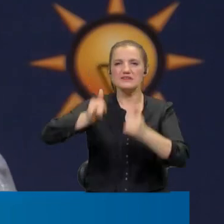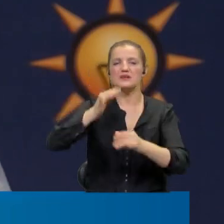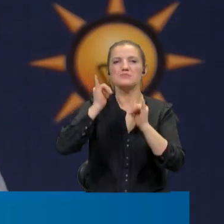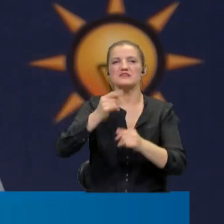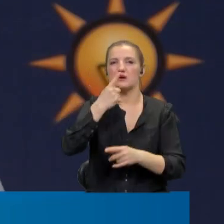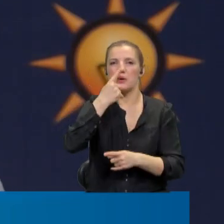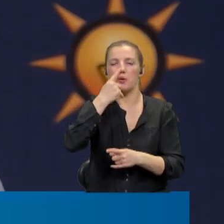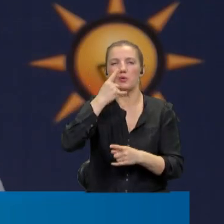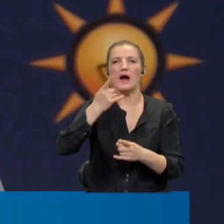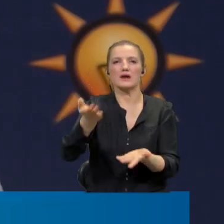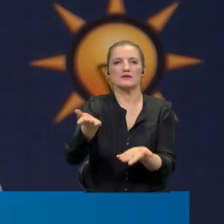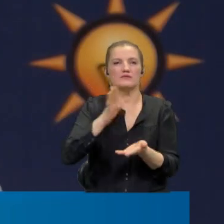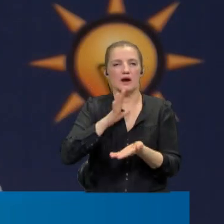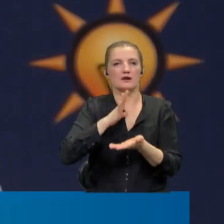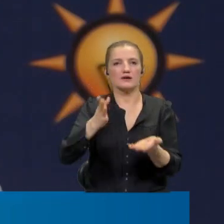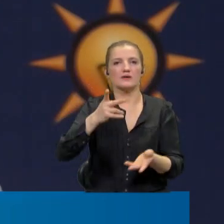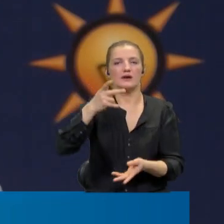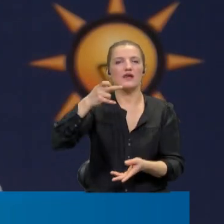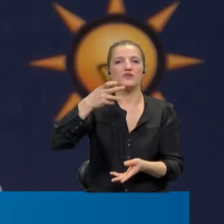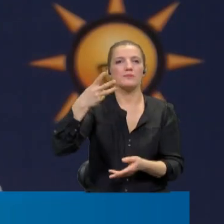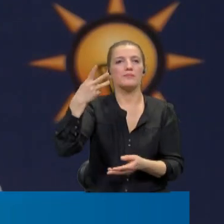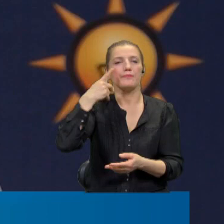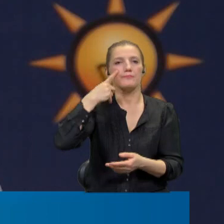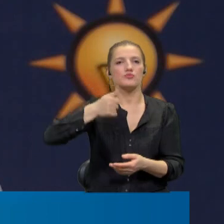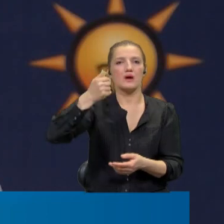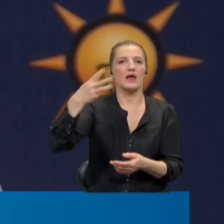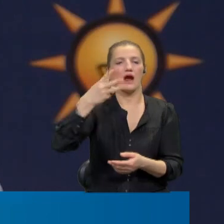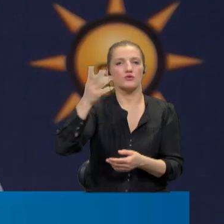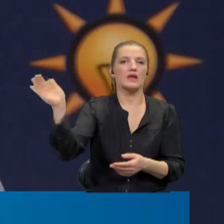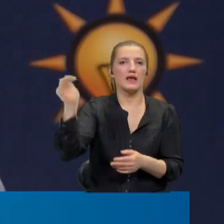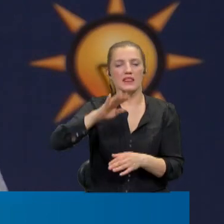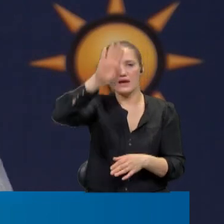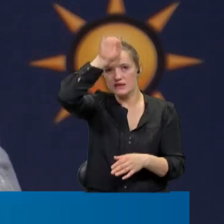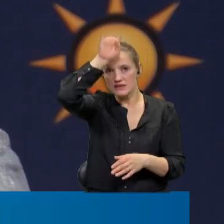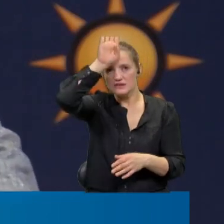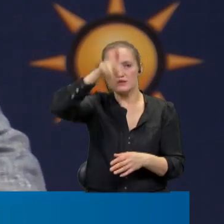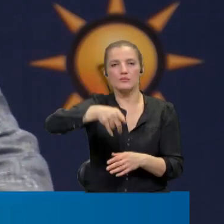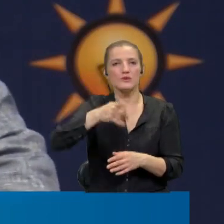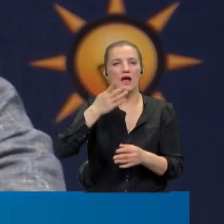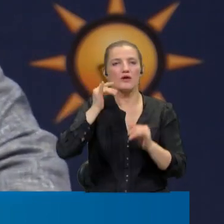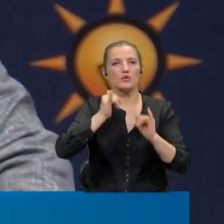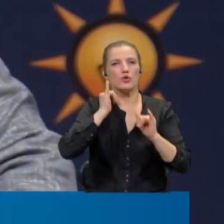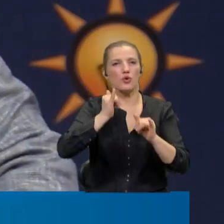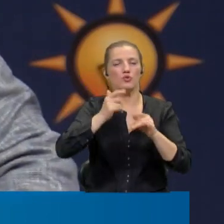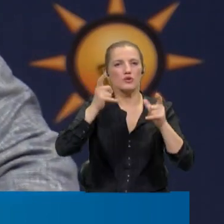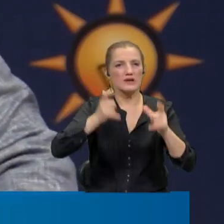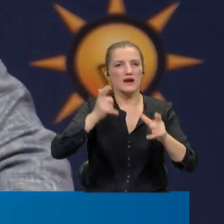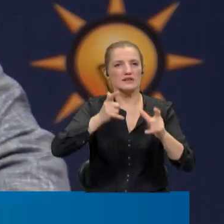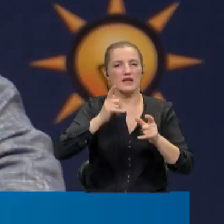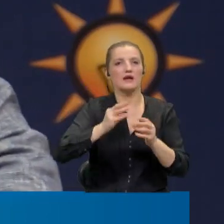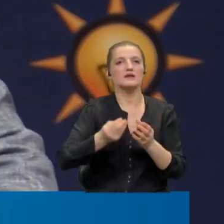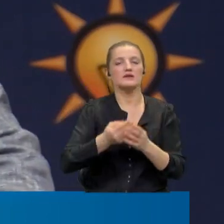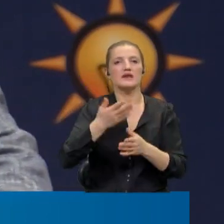pis kokulardan geçilmiyordu ve Recep Tayyip Erdoğan geldi İstanbul'un hezimet şehrim olmaktan